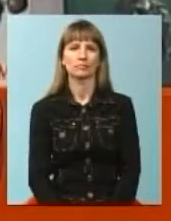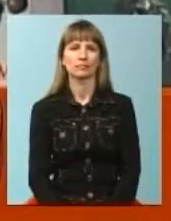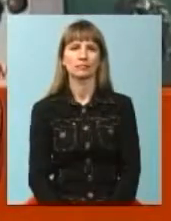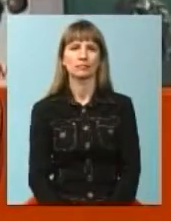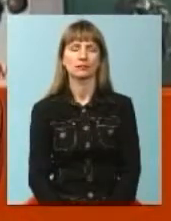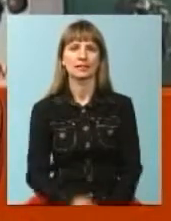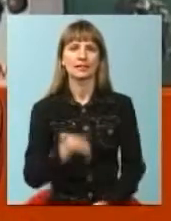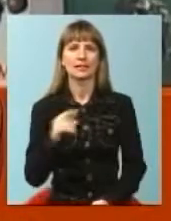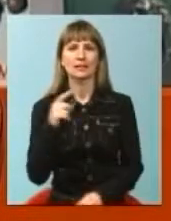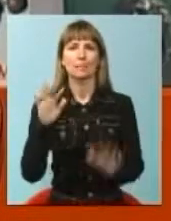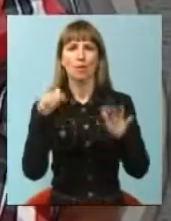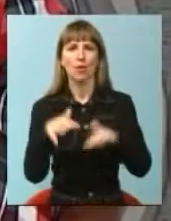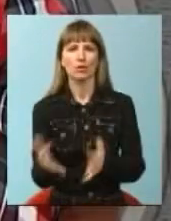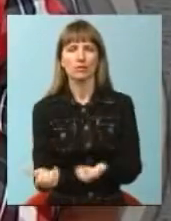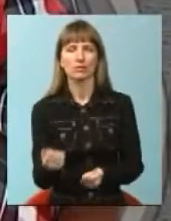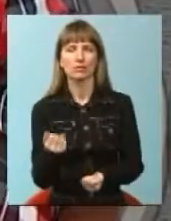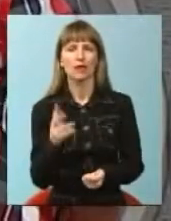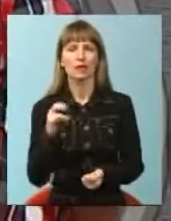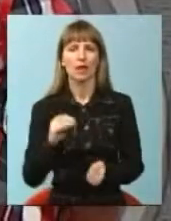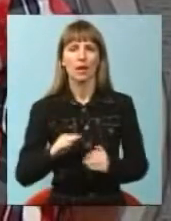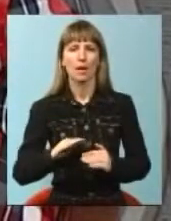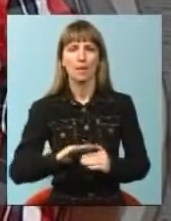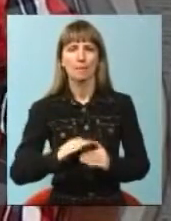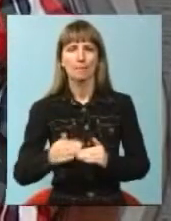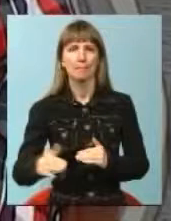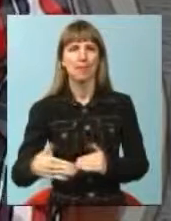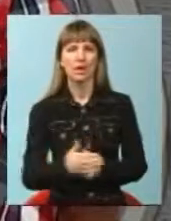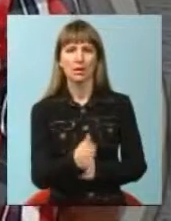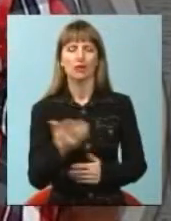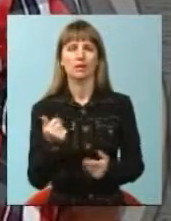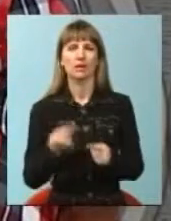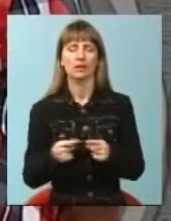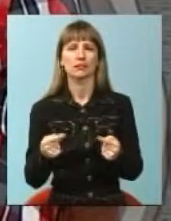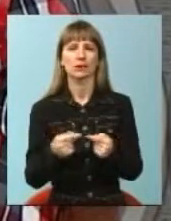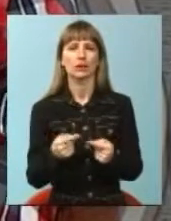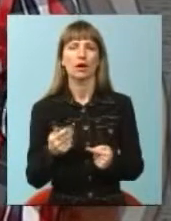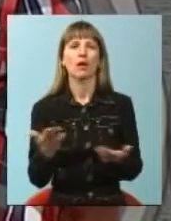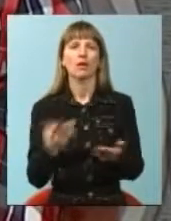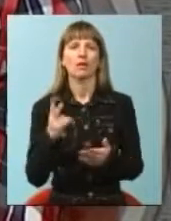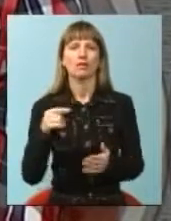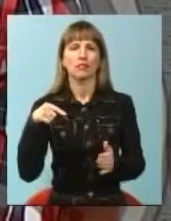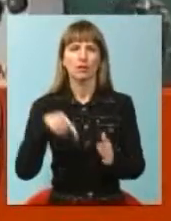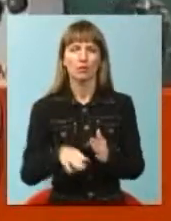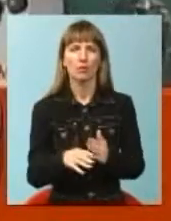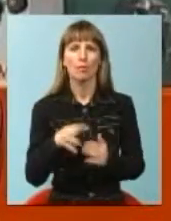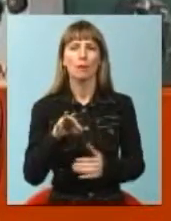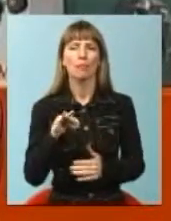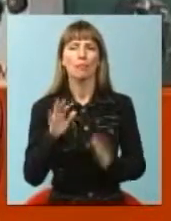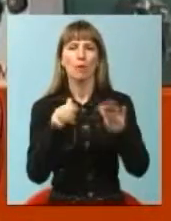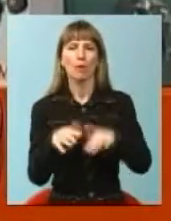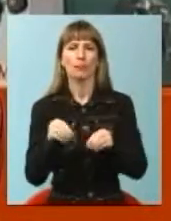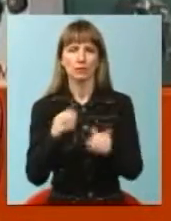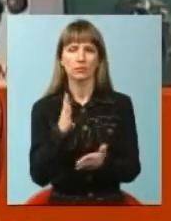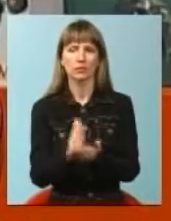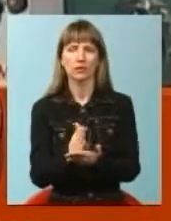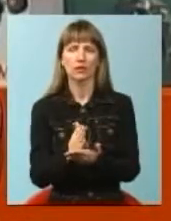зі дна моря вимиває на берег. І це також воно, але якось на дно моря ж пісок потрапляє? Не